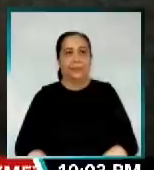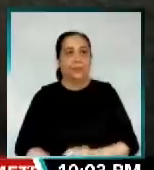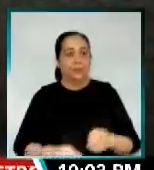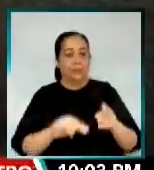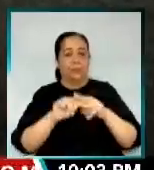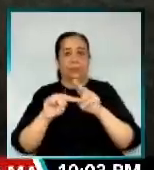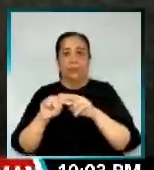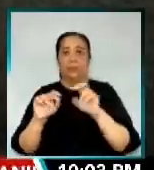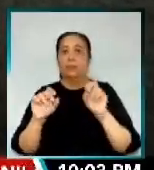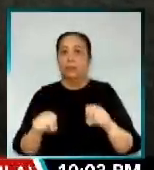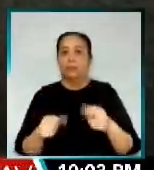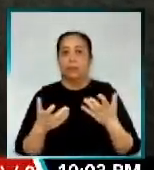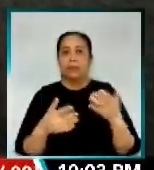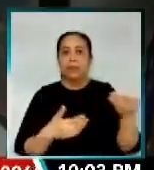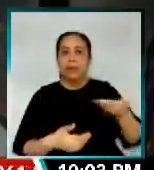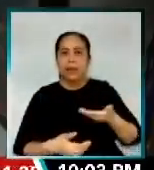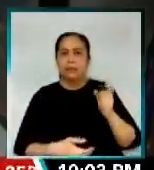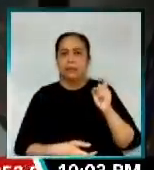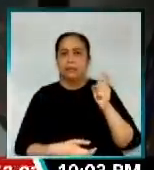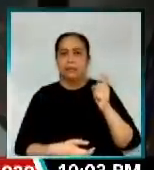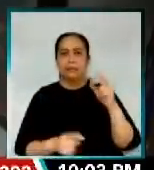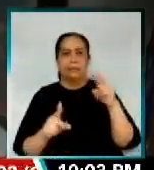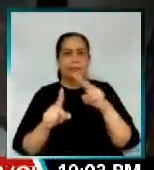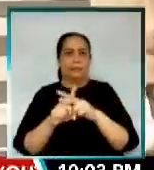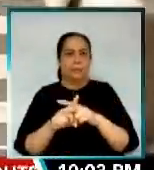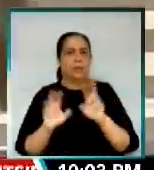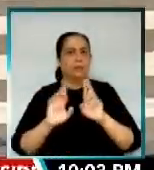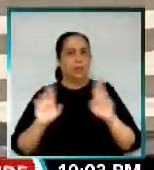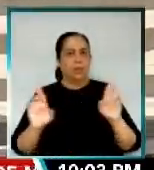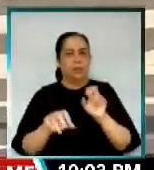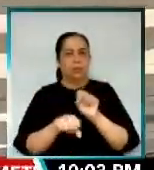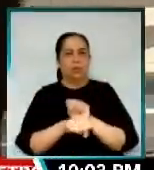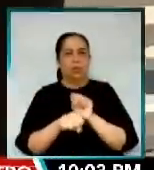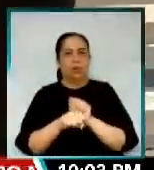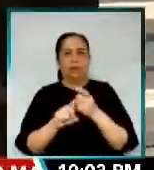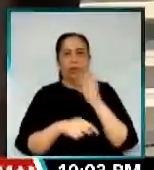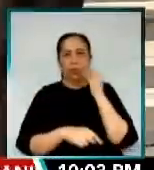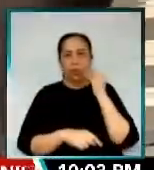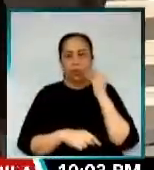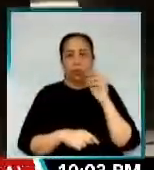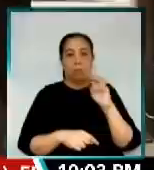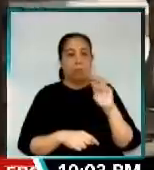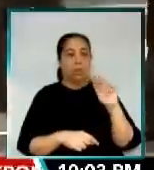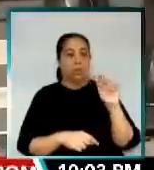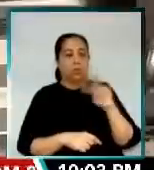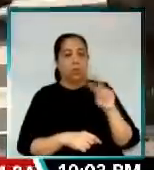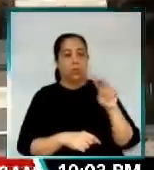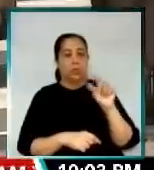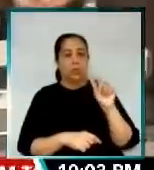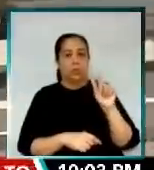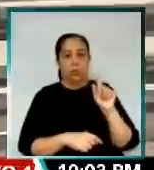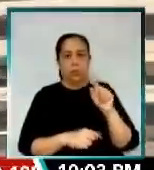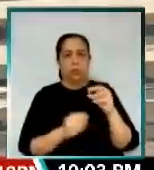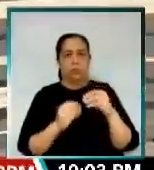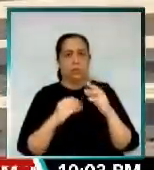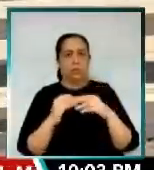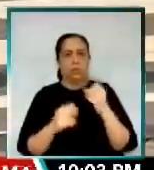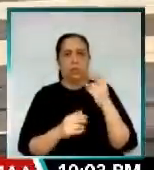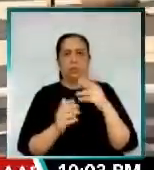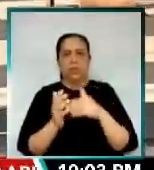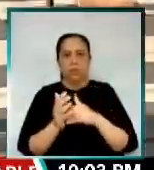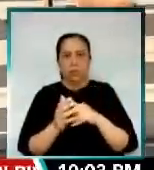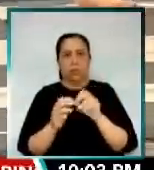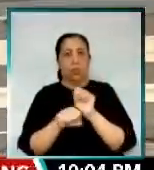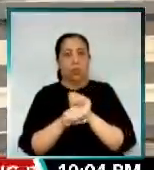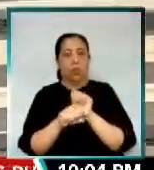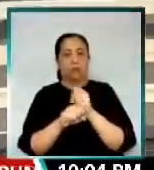na ma-hire agad ang isang aplikante na handang mag-work from home. As of March 2021, mahigit 12,000 work-from-home jobs